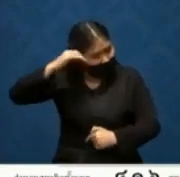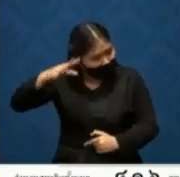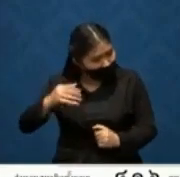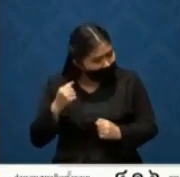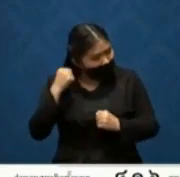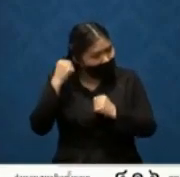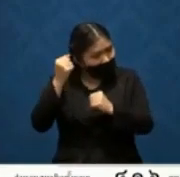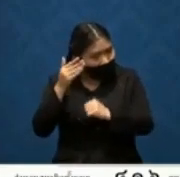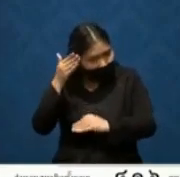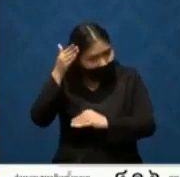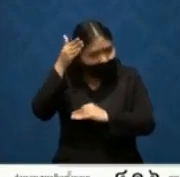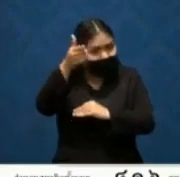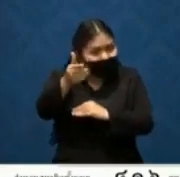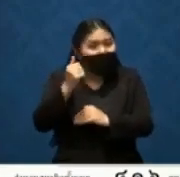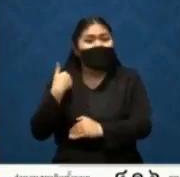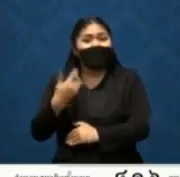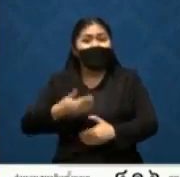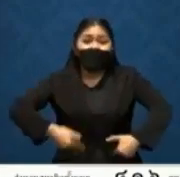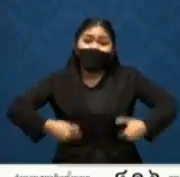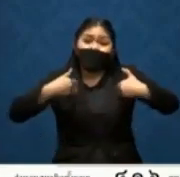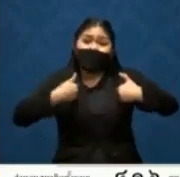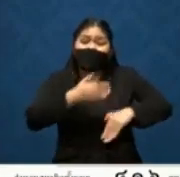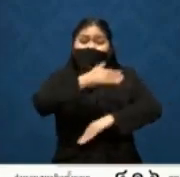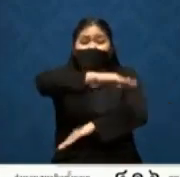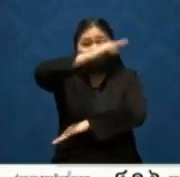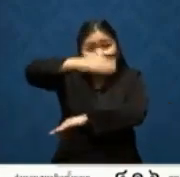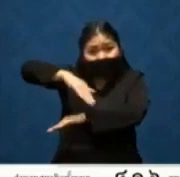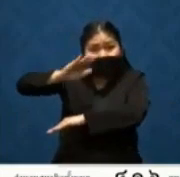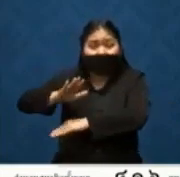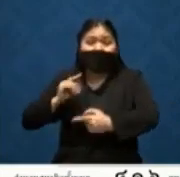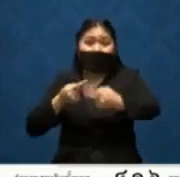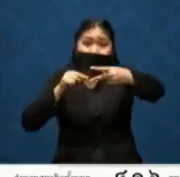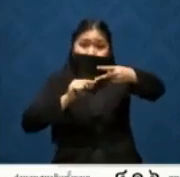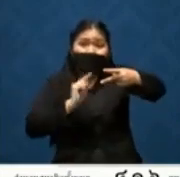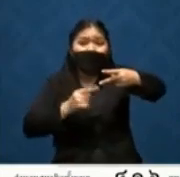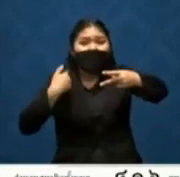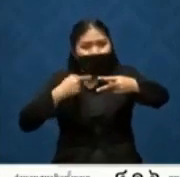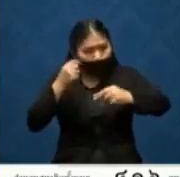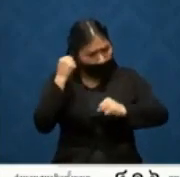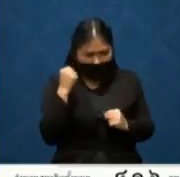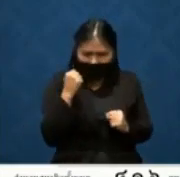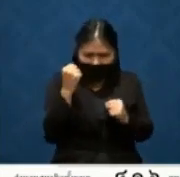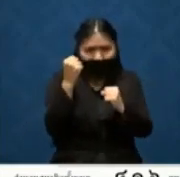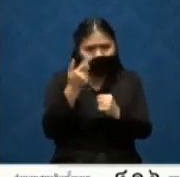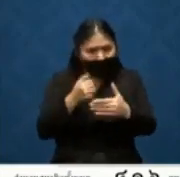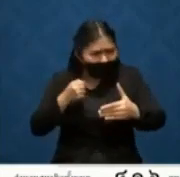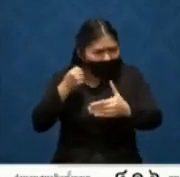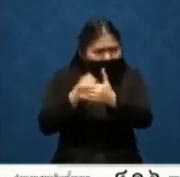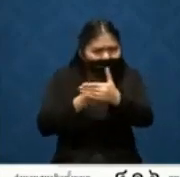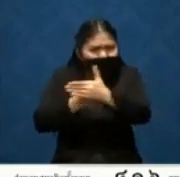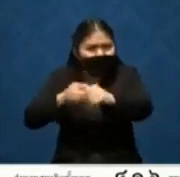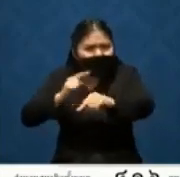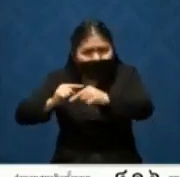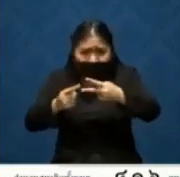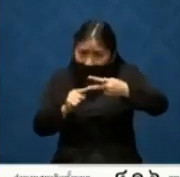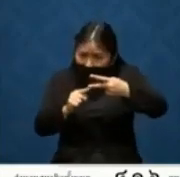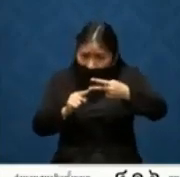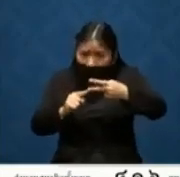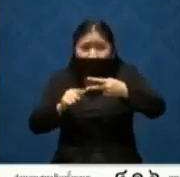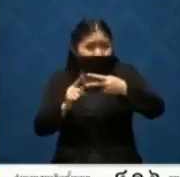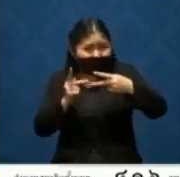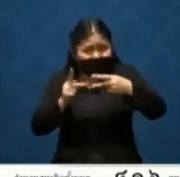ข้างหน้าและชีวิตพี่น้องกลุ่มชาติพันธุ์ในเรื่องการชงเราจะเอาความกล้าต่อสู้เพื่อให้กชงเป็นการ